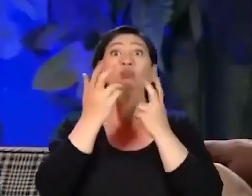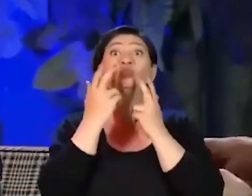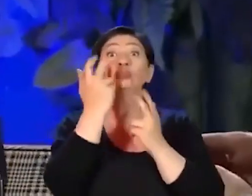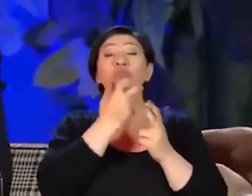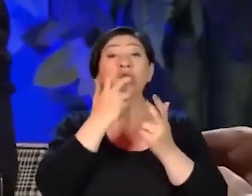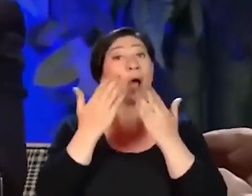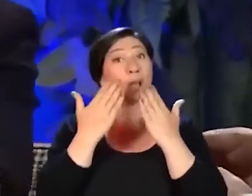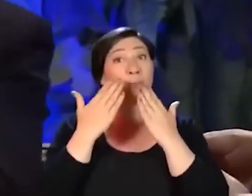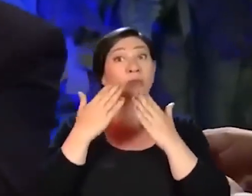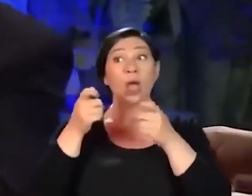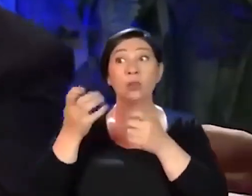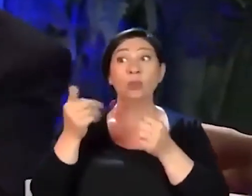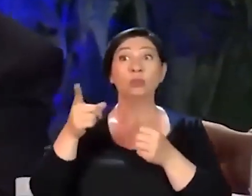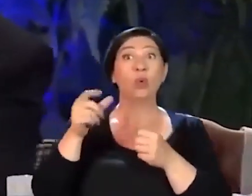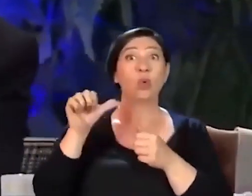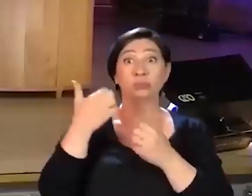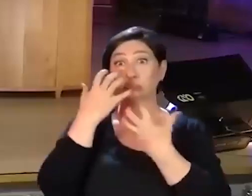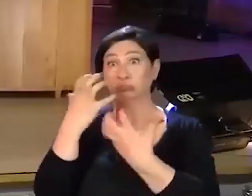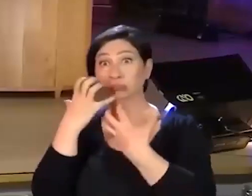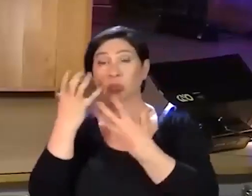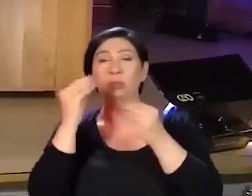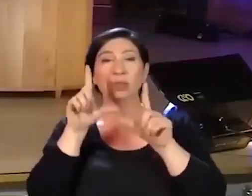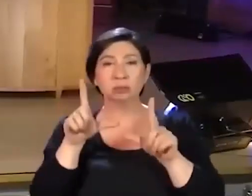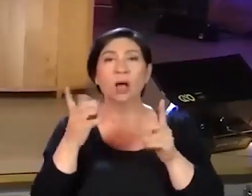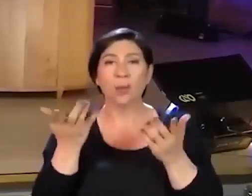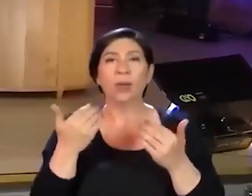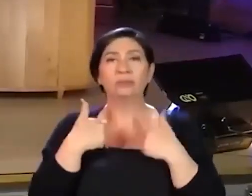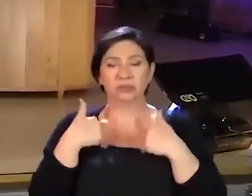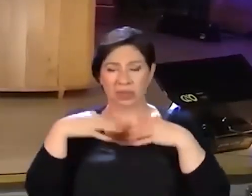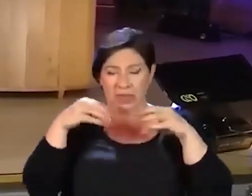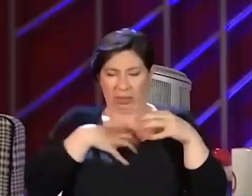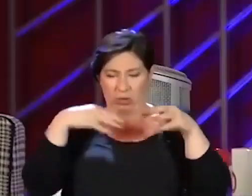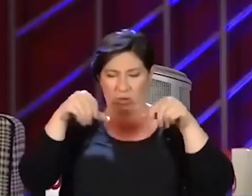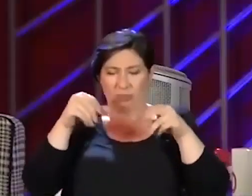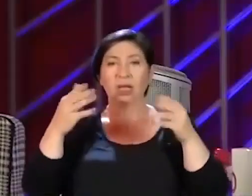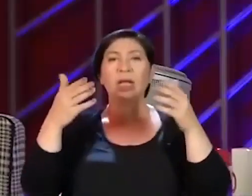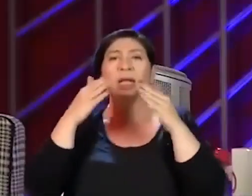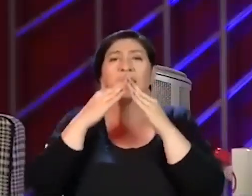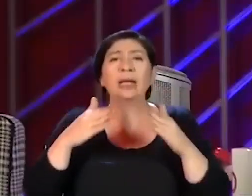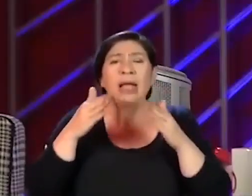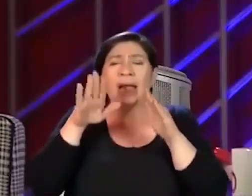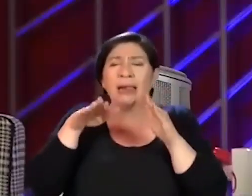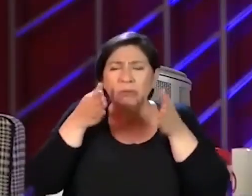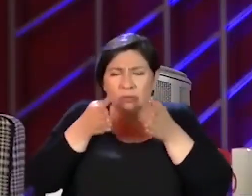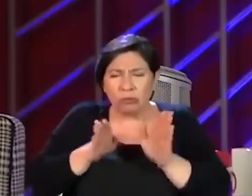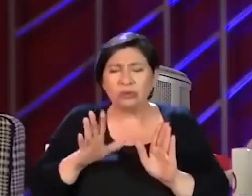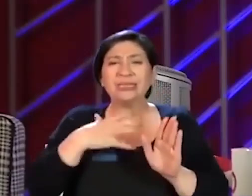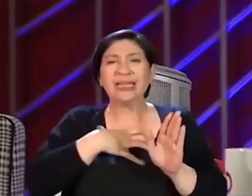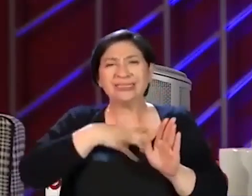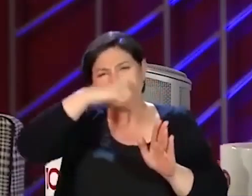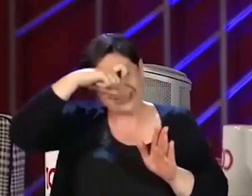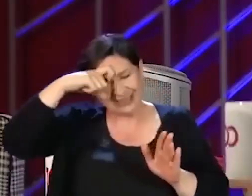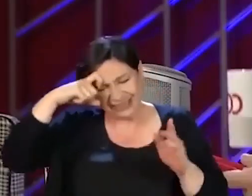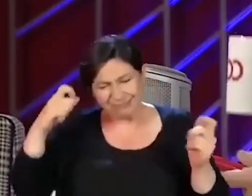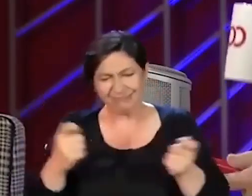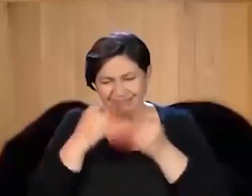adam eğitim görmüş. İşte bu adama özel ilgi gösteririm. Ama bizim kendi toprağında, gecekonduda doğmuş, kendi imkanlarıyla,